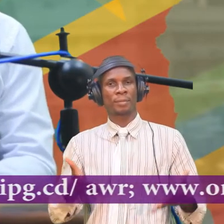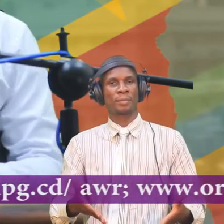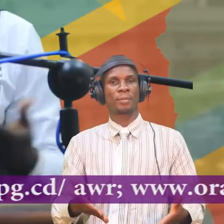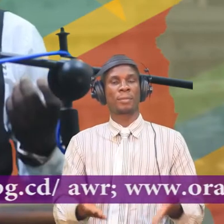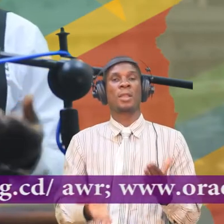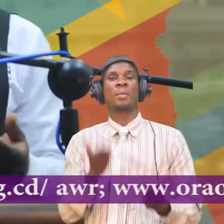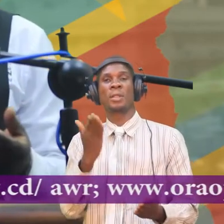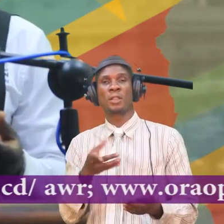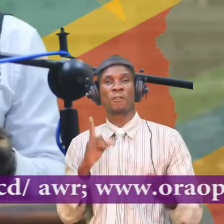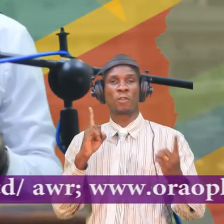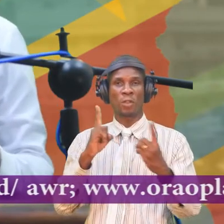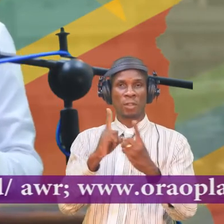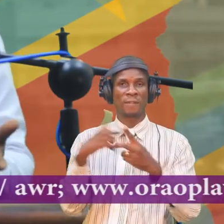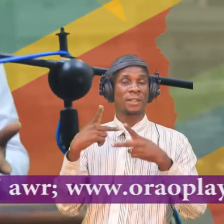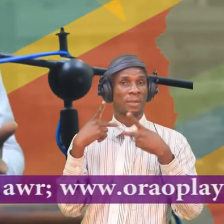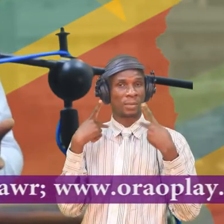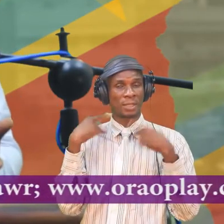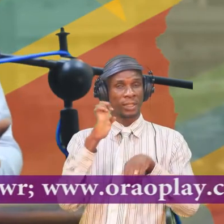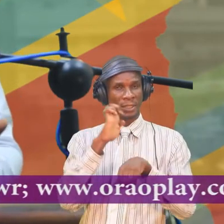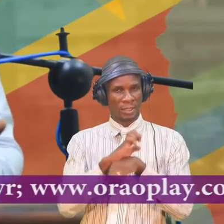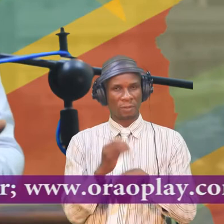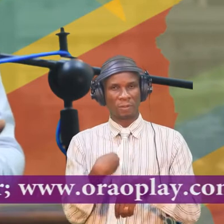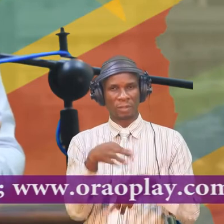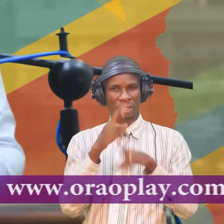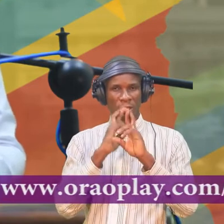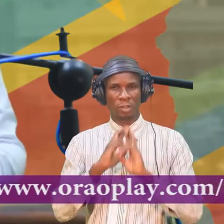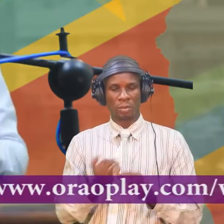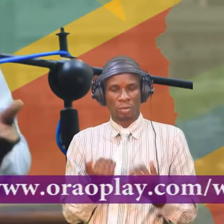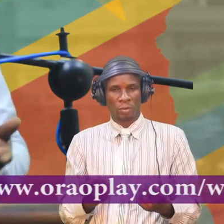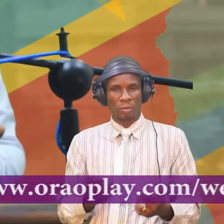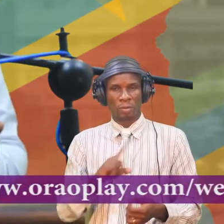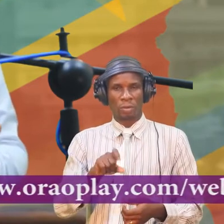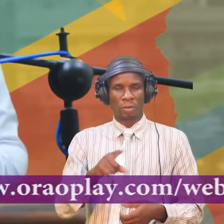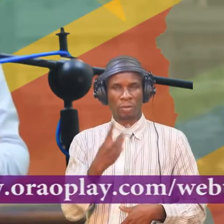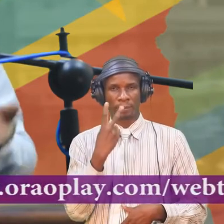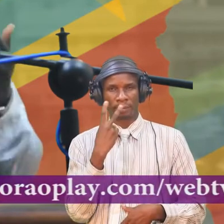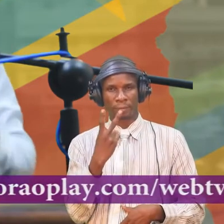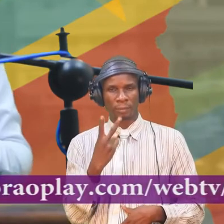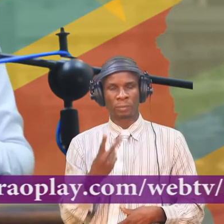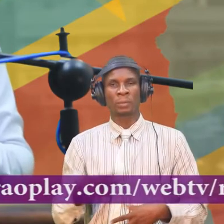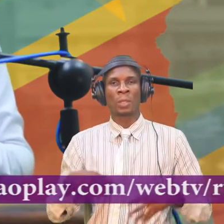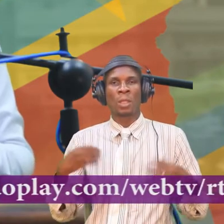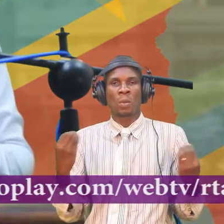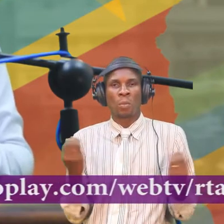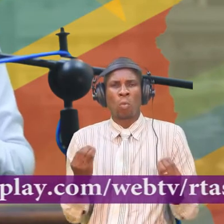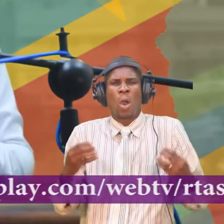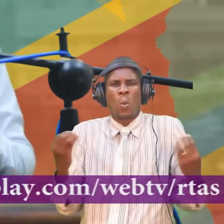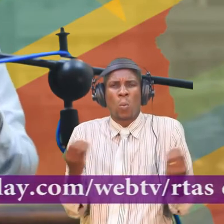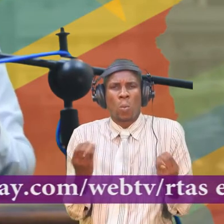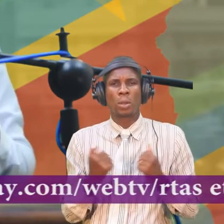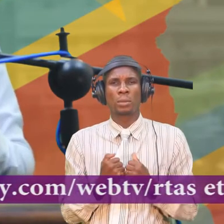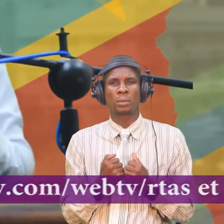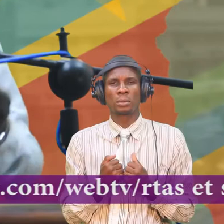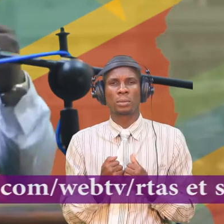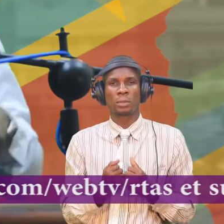njia ya WhatsApp ili tuzungumze zaidi. Swali la kwanza: sababu